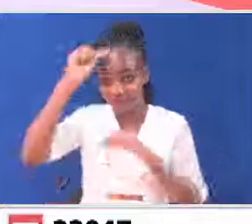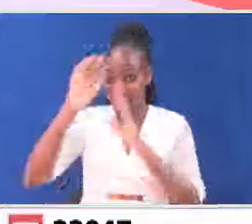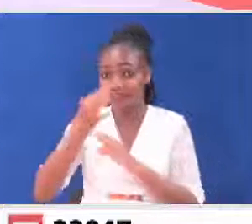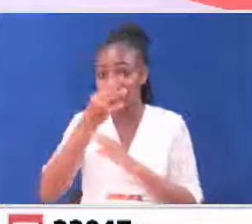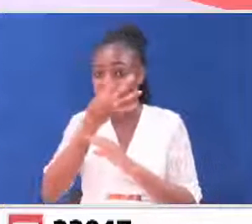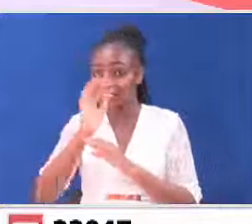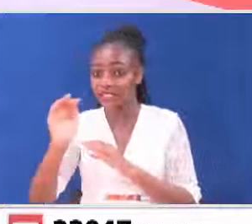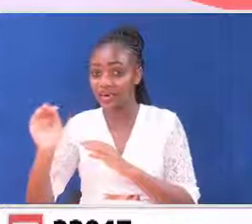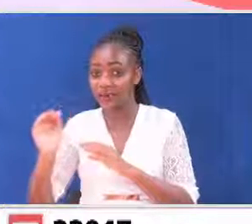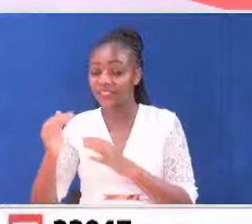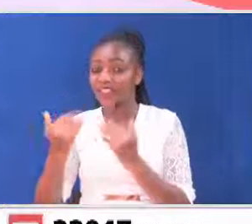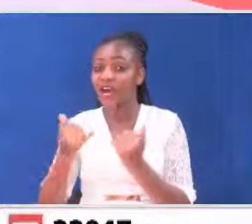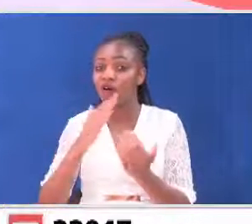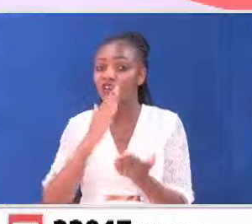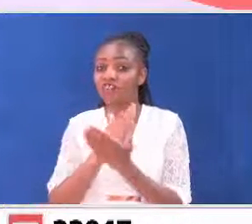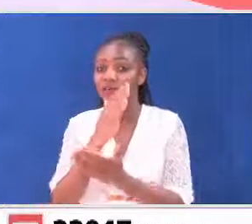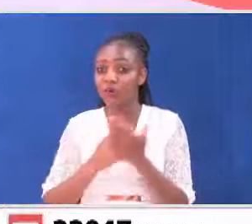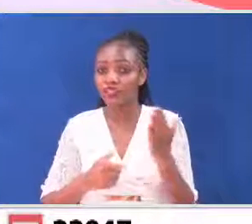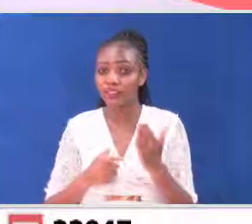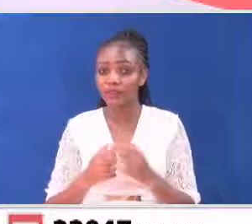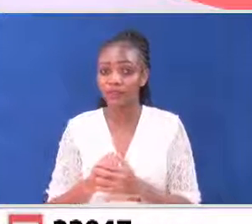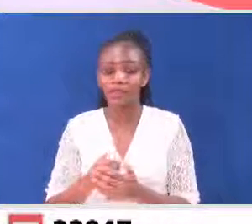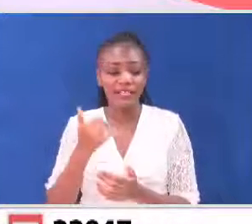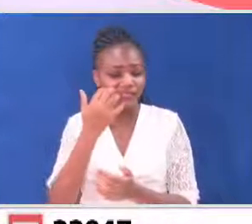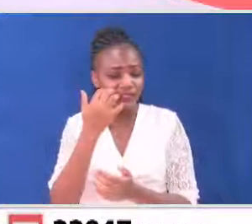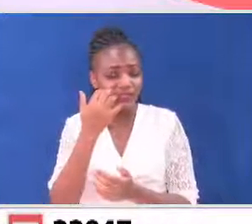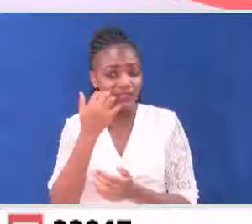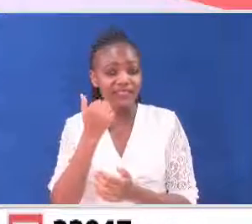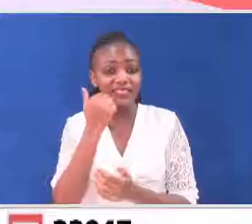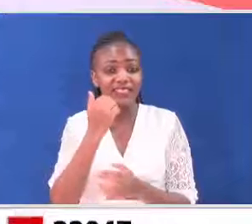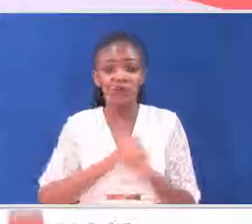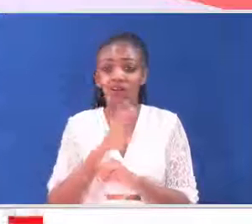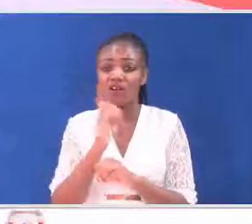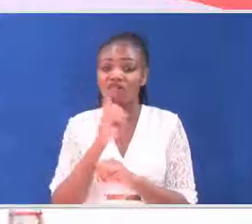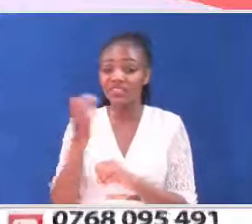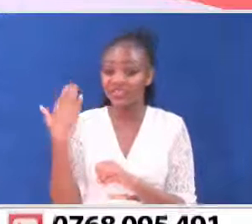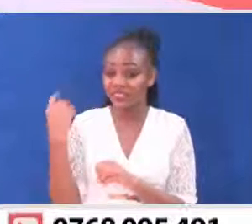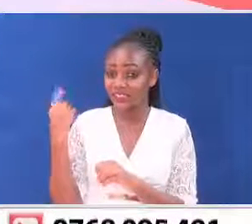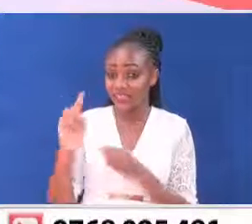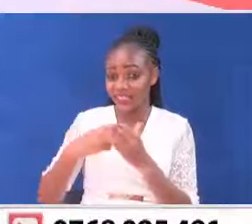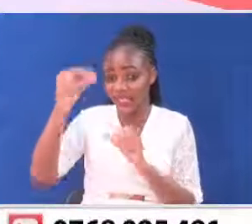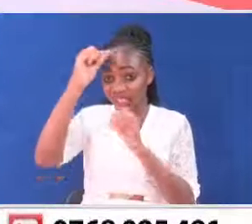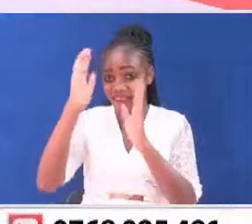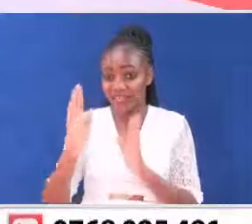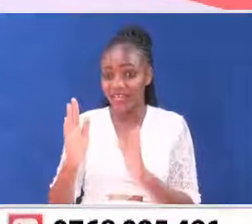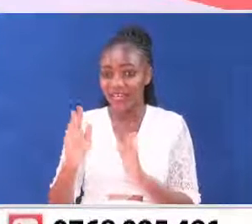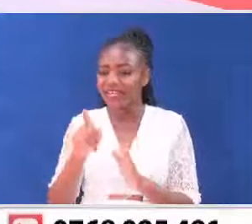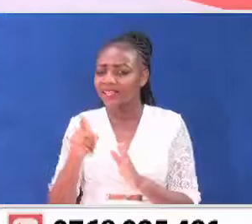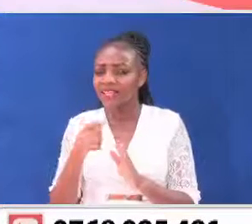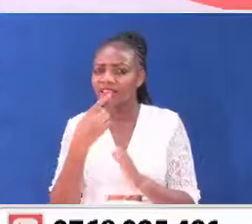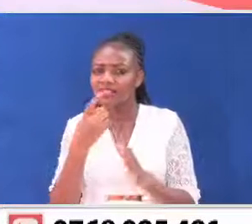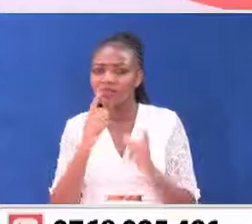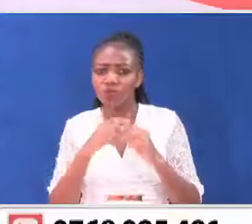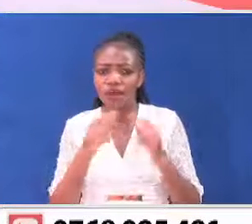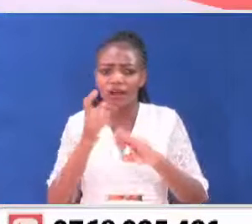Nyeri Mutahi Kahiga amedhibitisha kwamba amekuwa akiugua korona katika siku za hivi majuzi. Gavana Kahiga ameyasema